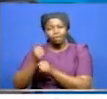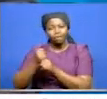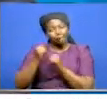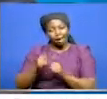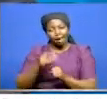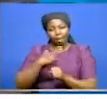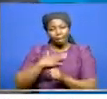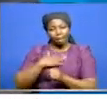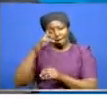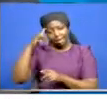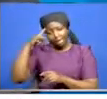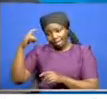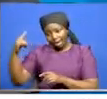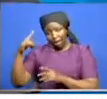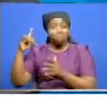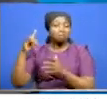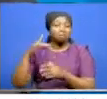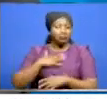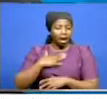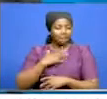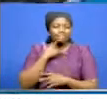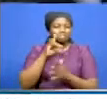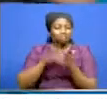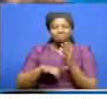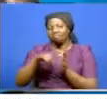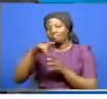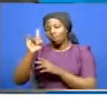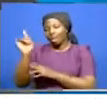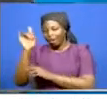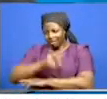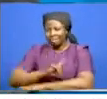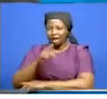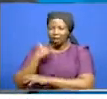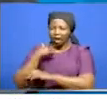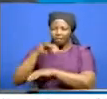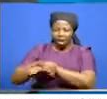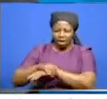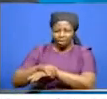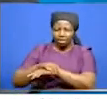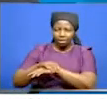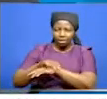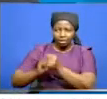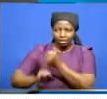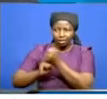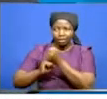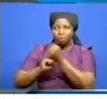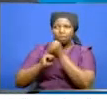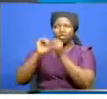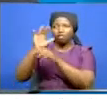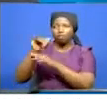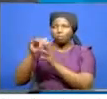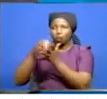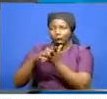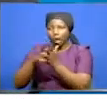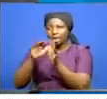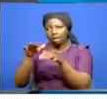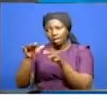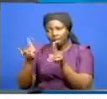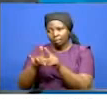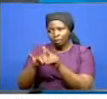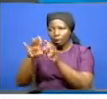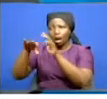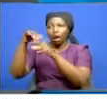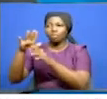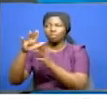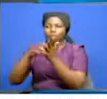moja nitakuwa na ushawishi Ukambani na even na nje Ukambani Kenya mzima. Lakini najua niko na kazi ya kufanya. Na